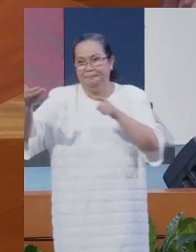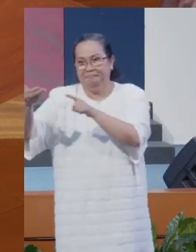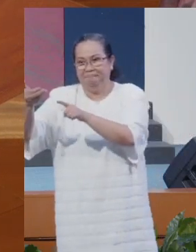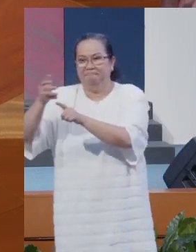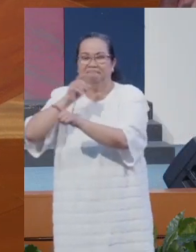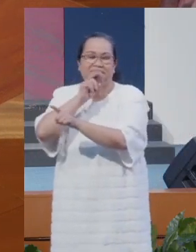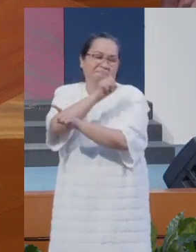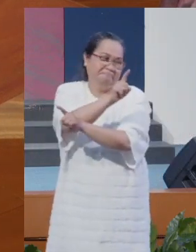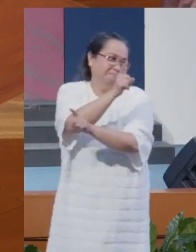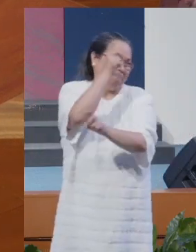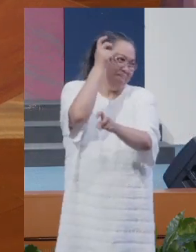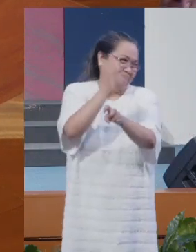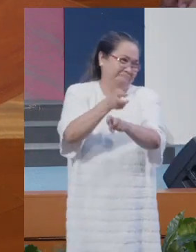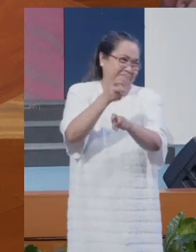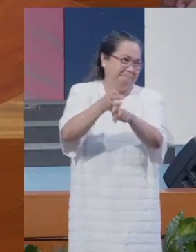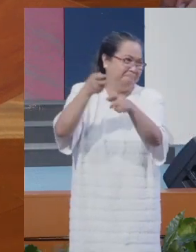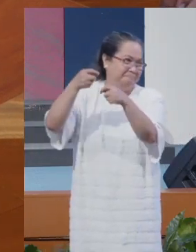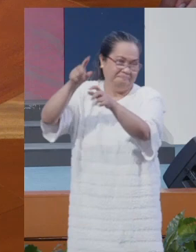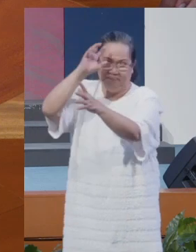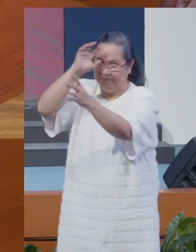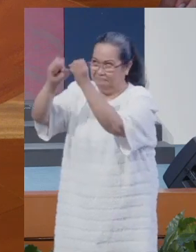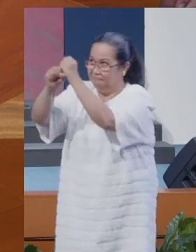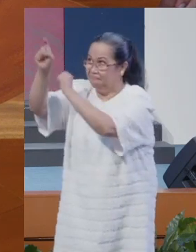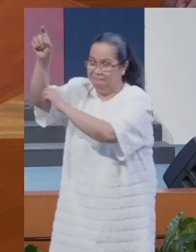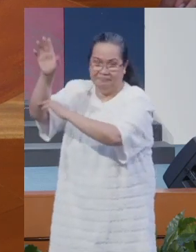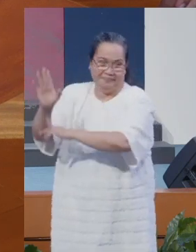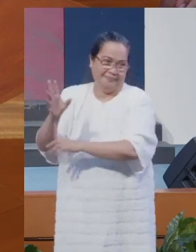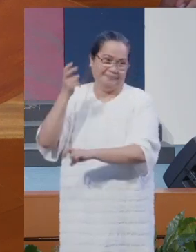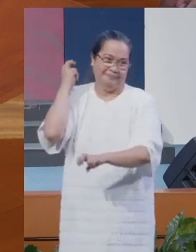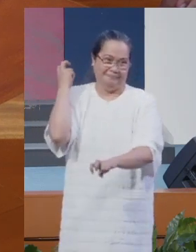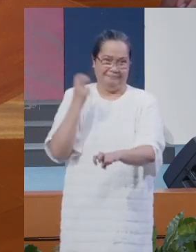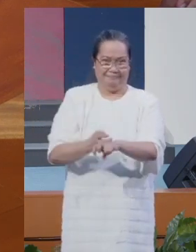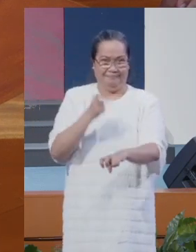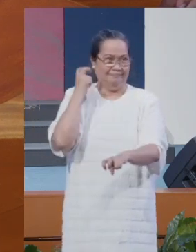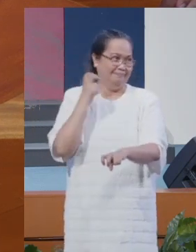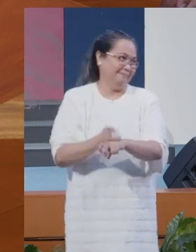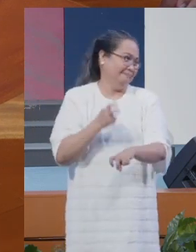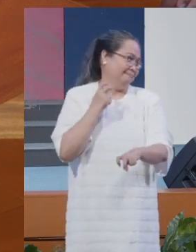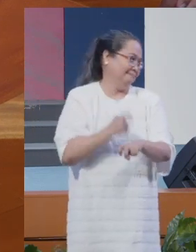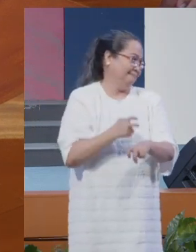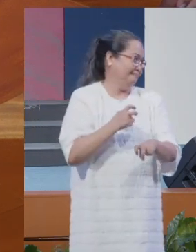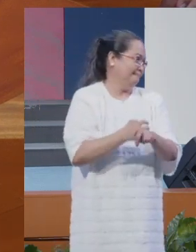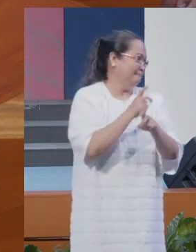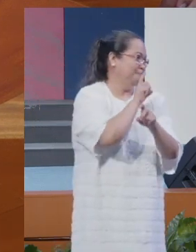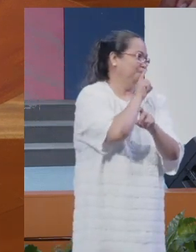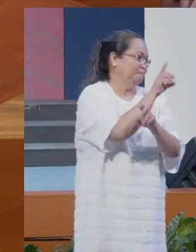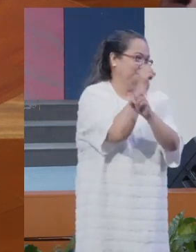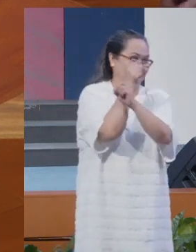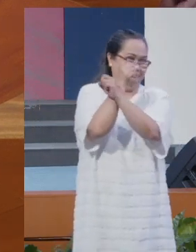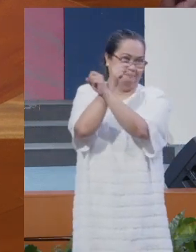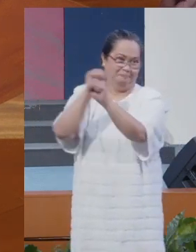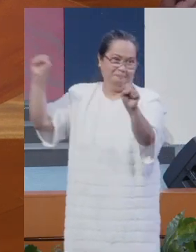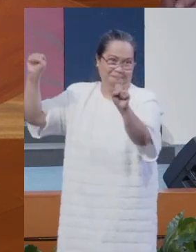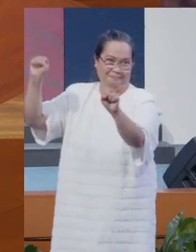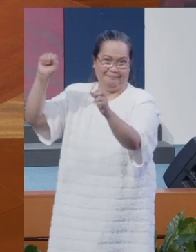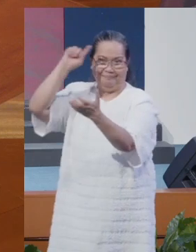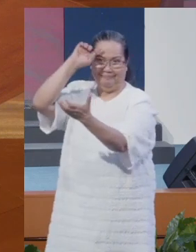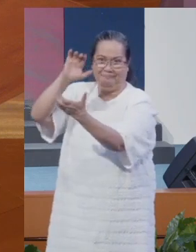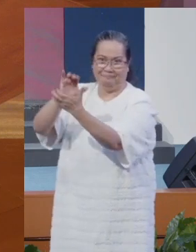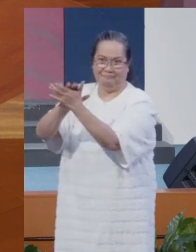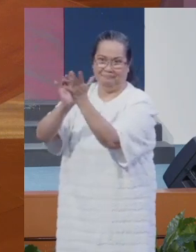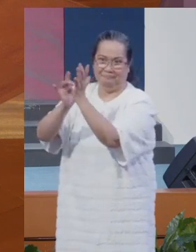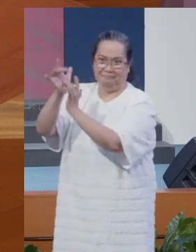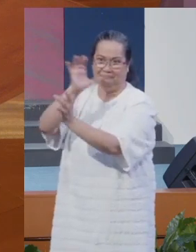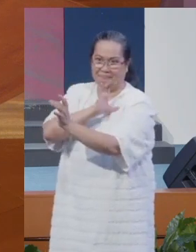napakahirap na kapatid na umasa sa tunay na kaligtasan na pananampalataya lamang